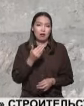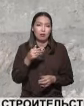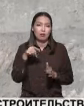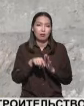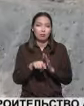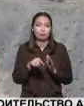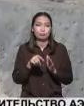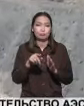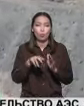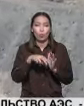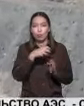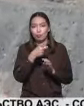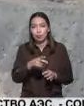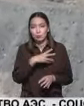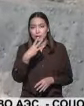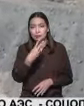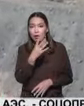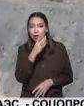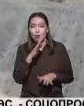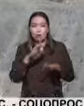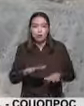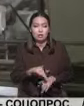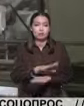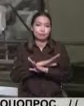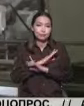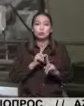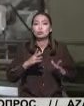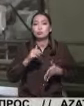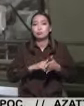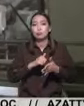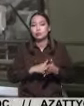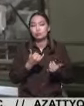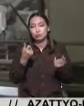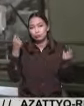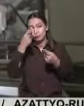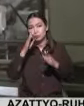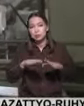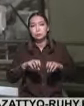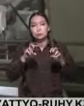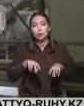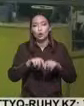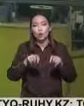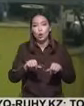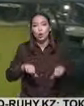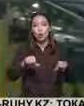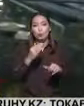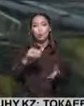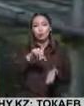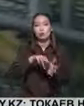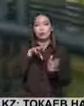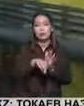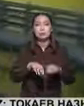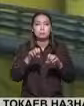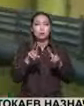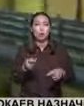руда. 32-летний мужчина погиб на месте. Что стало причиной трагедии, предстоит выяснить специально созданной комиссии. В ее состав вошли